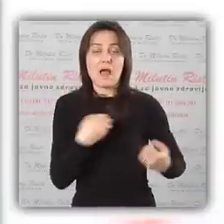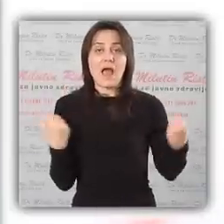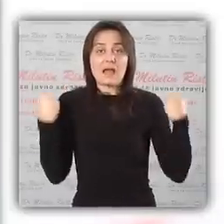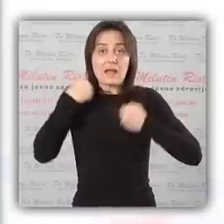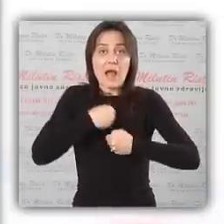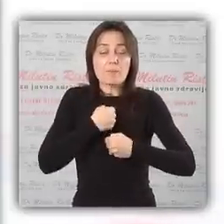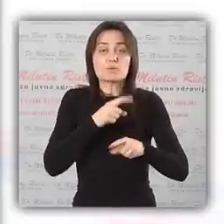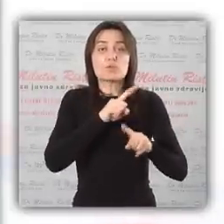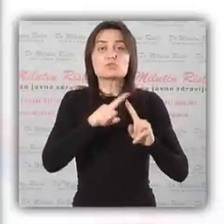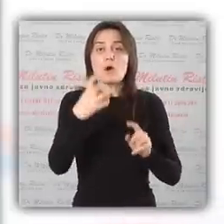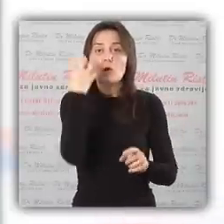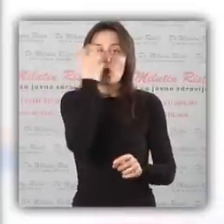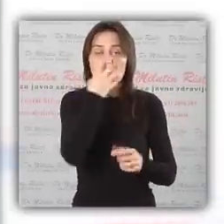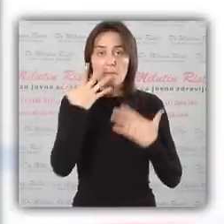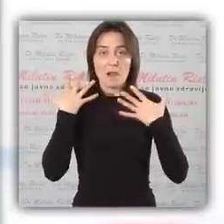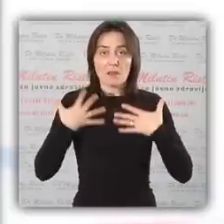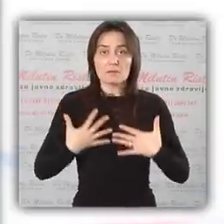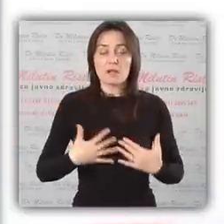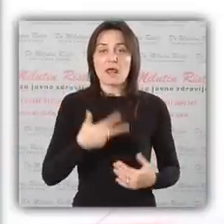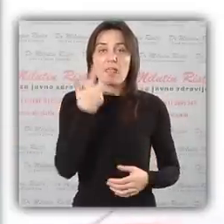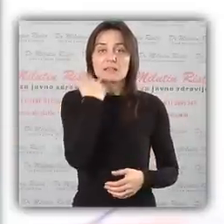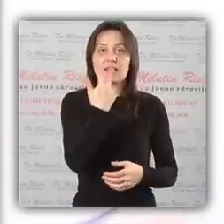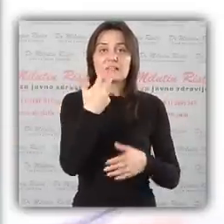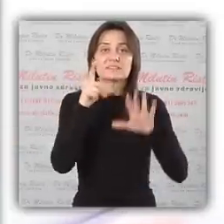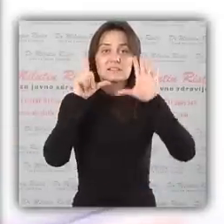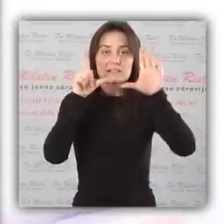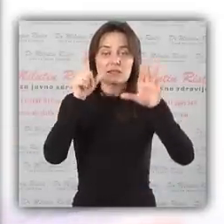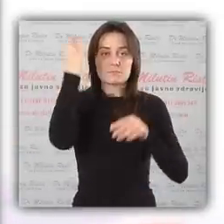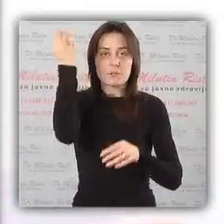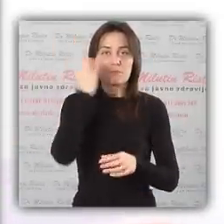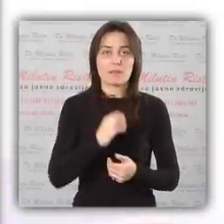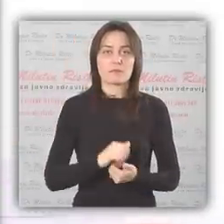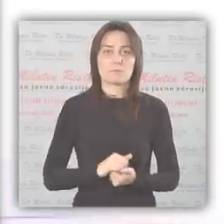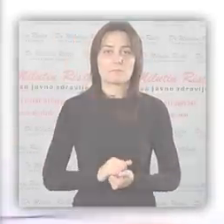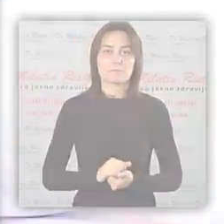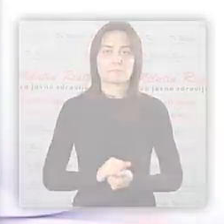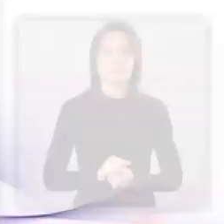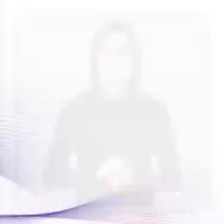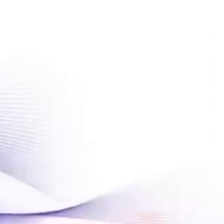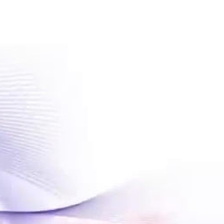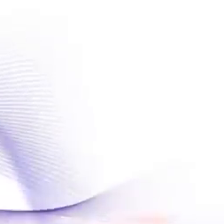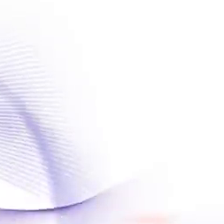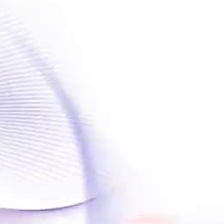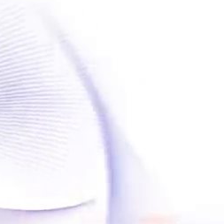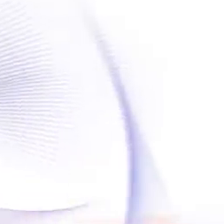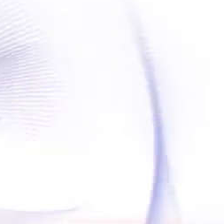kaputa da bi se održala temperatura tela oko 37 stepeni.